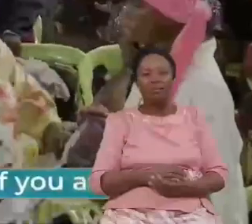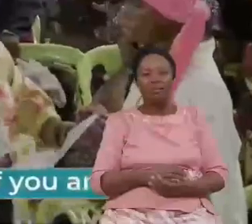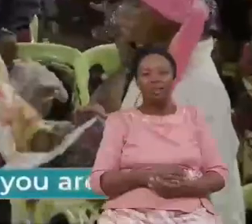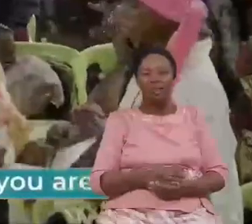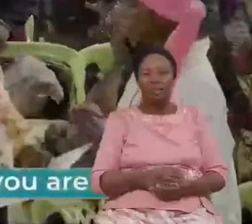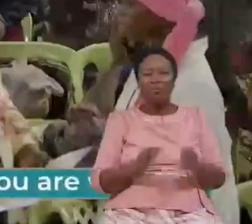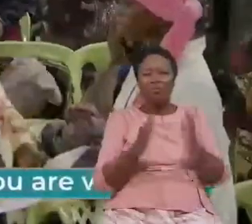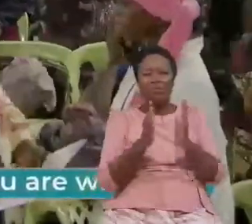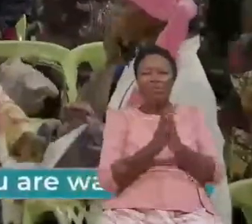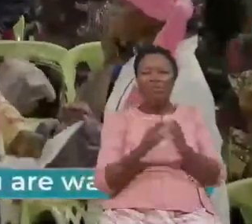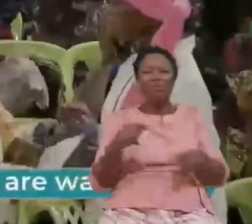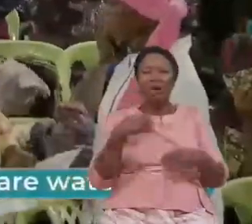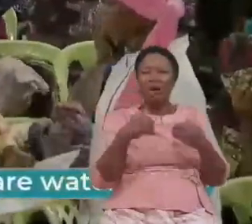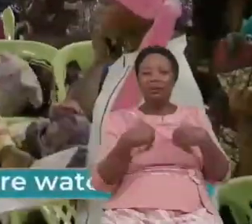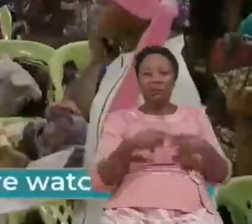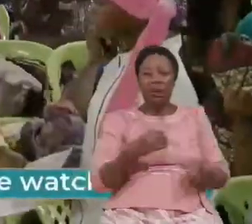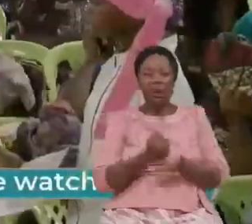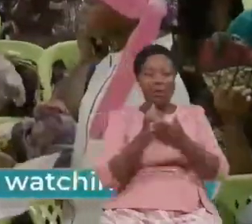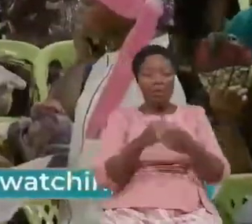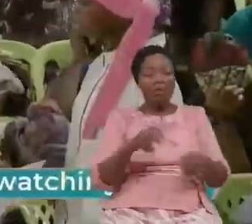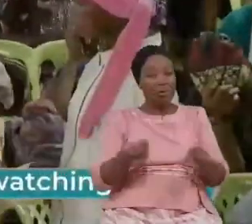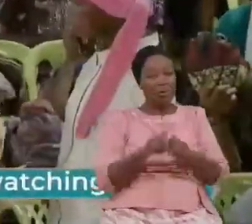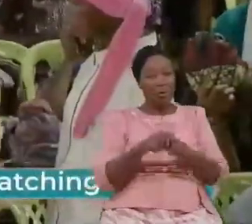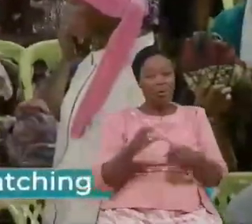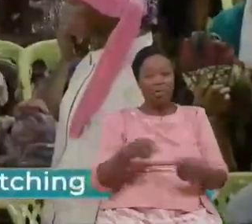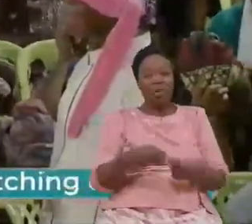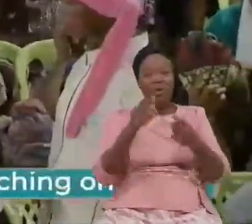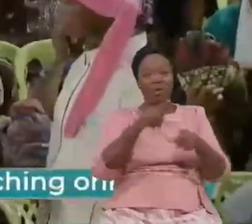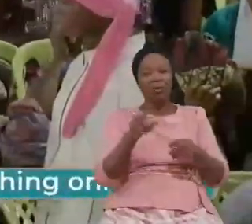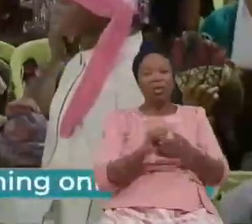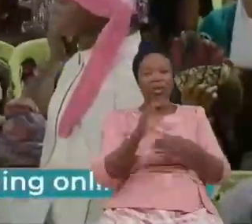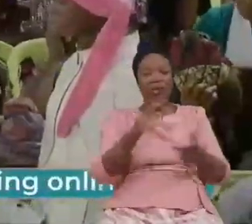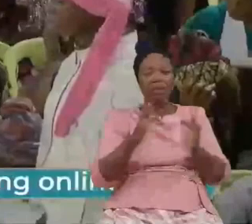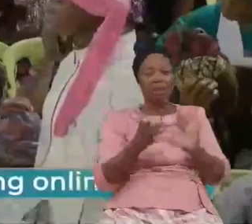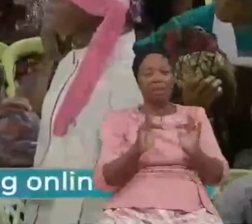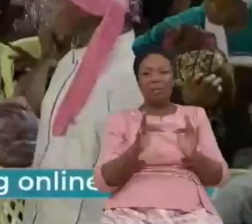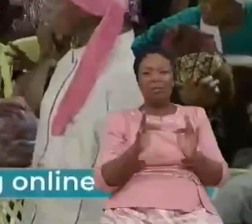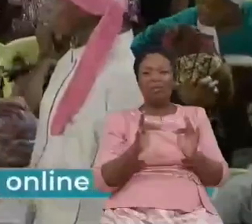nous voulons vous aider davantage vous qui êtes en ligne